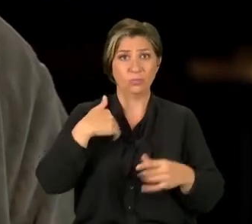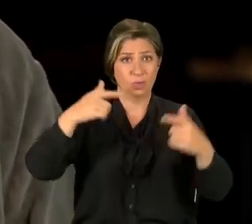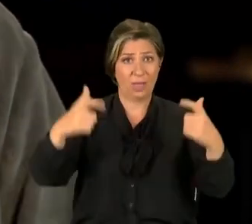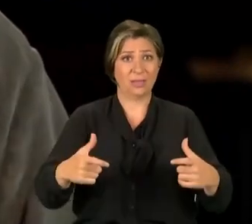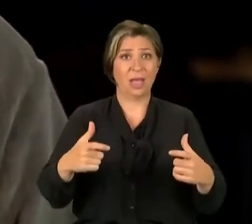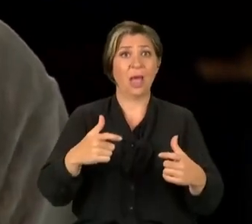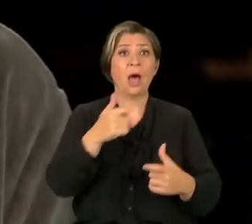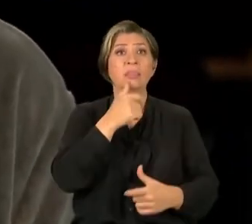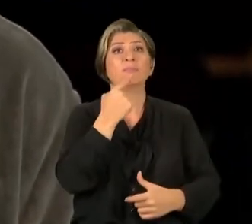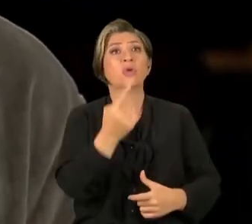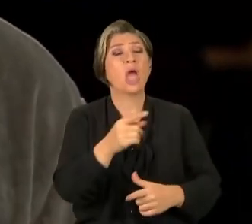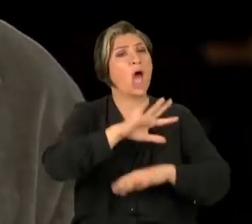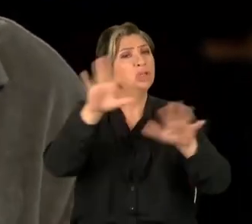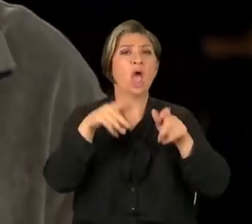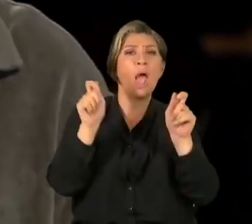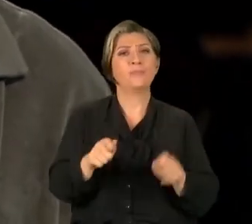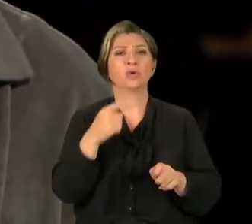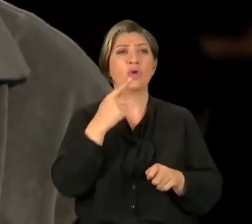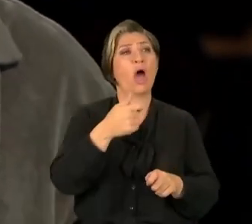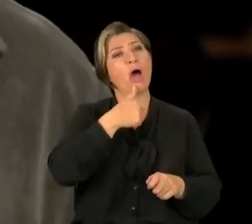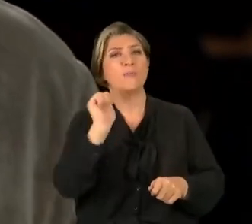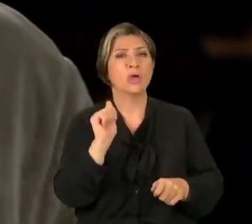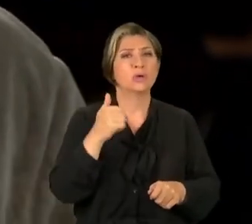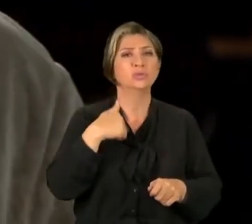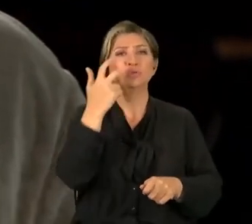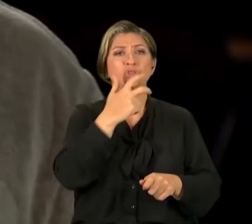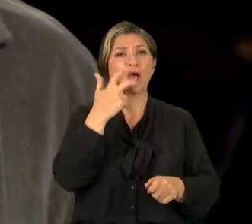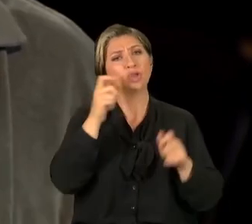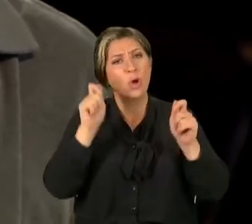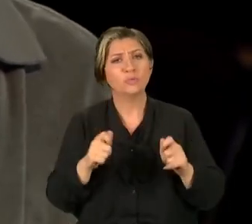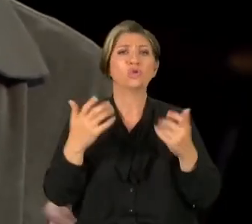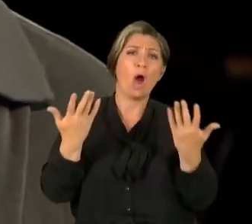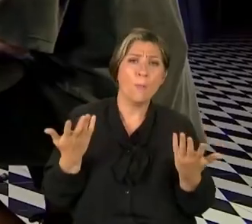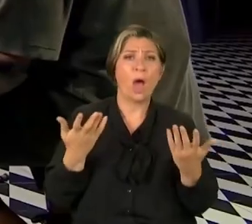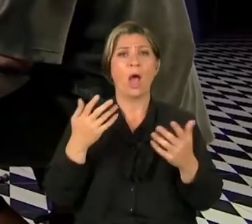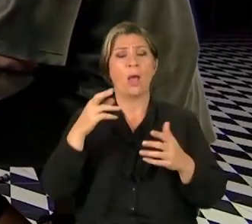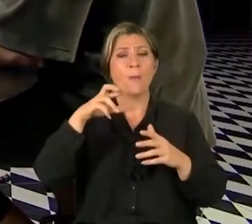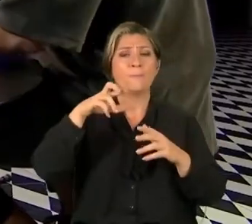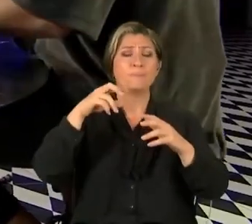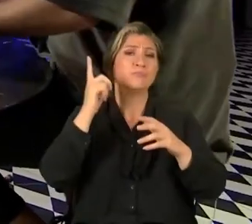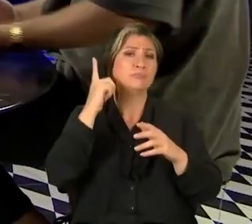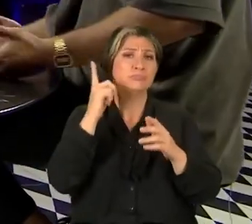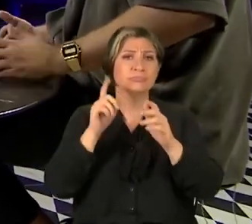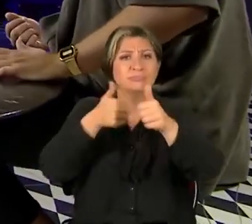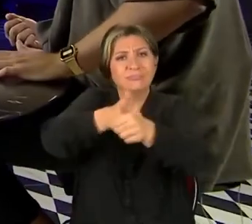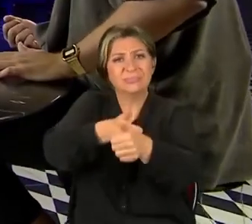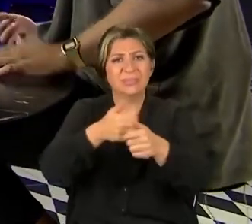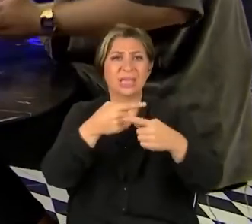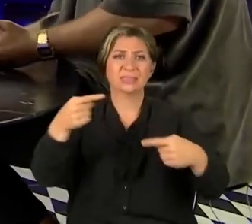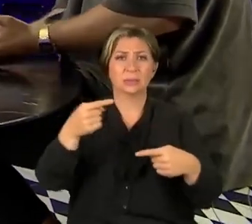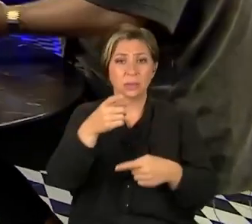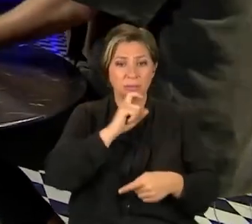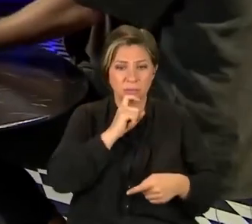sektörde Adam diyor ki her şeyi yaptık diyor abi diyor Biz bizim şarkıda tutacaktı da diyor işte piyar eksikti Ya sen kendinde arasana